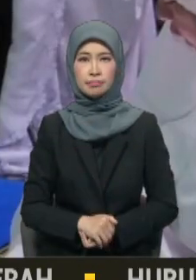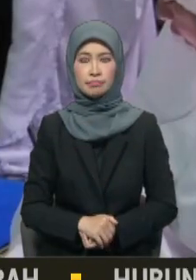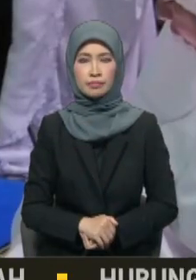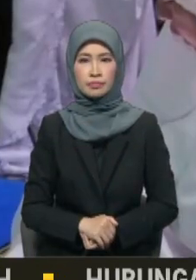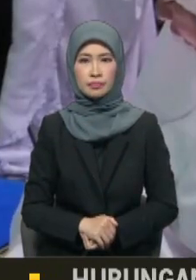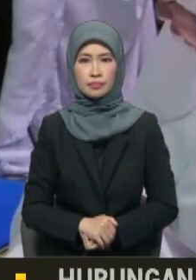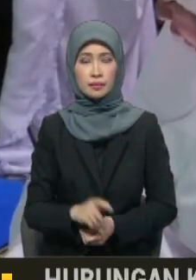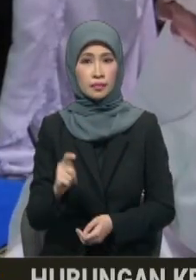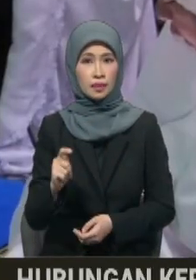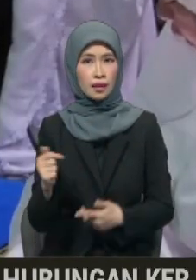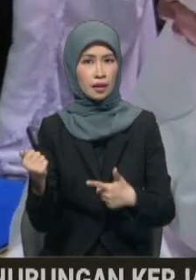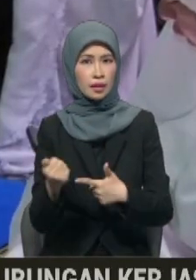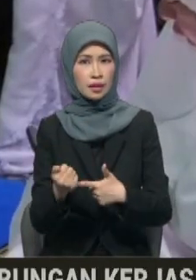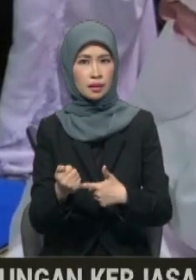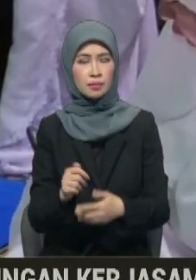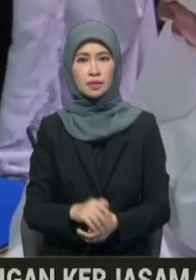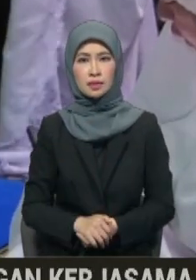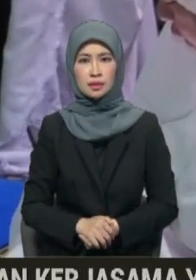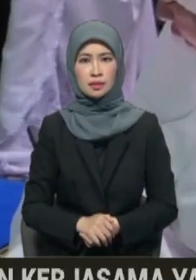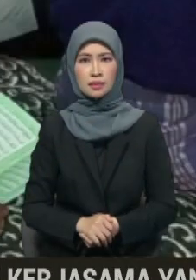timbalan menteri kewangan dan